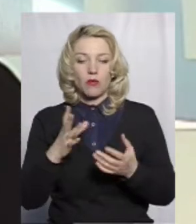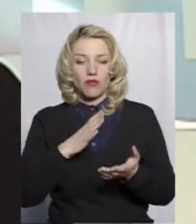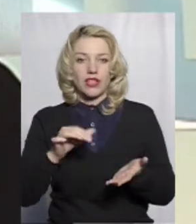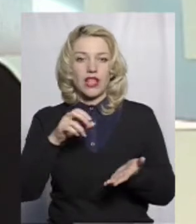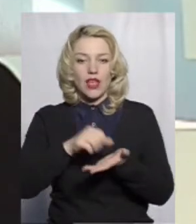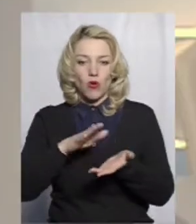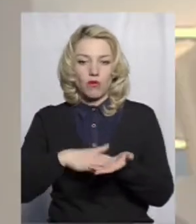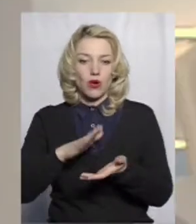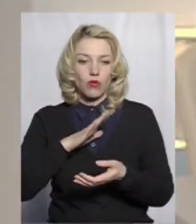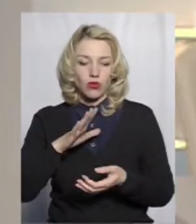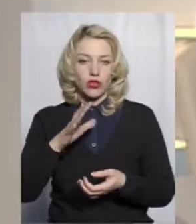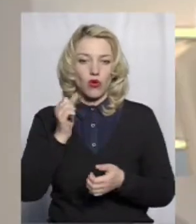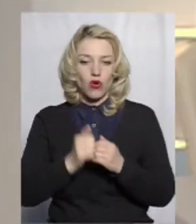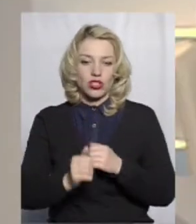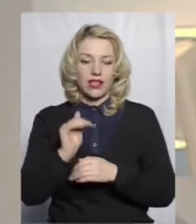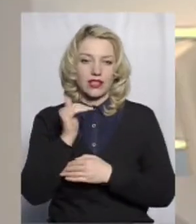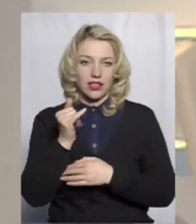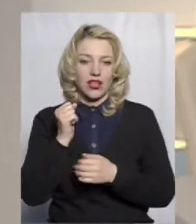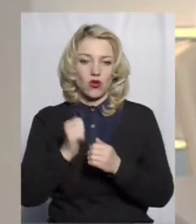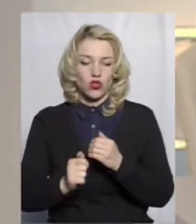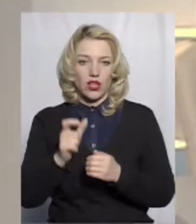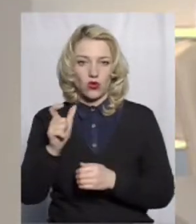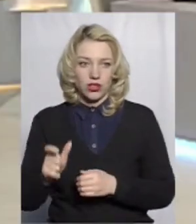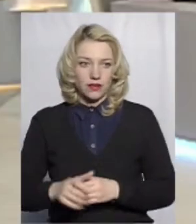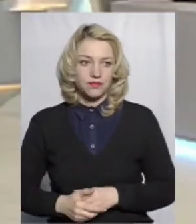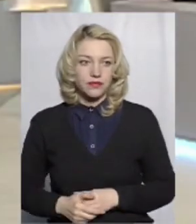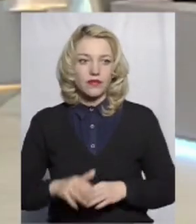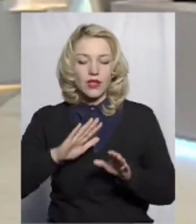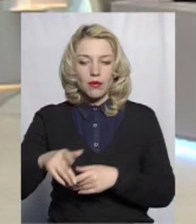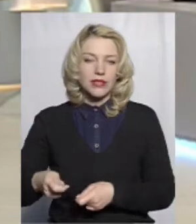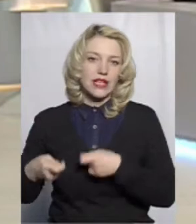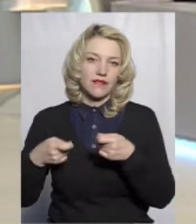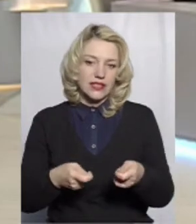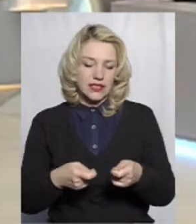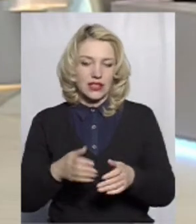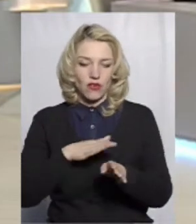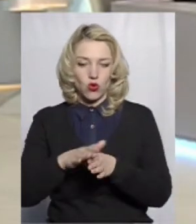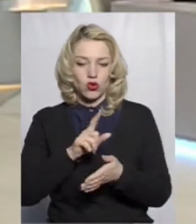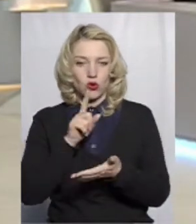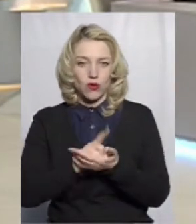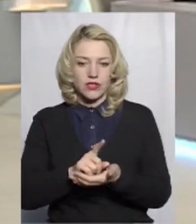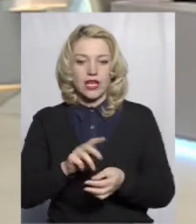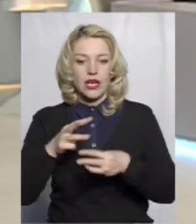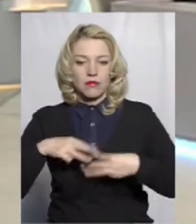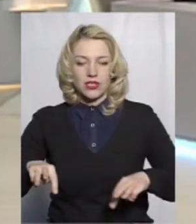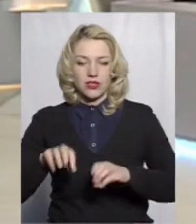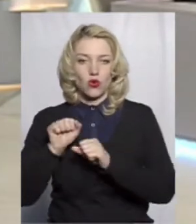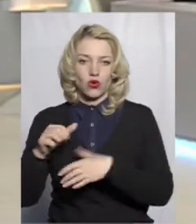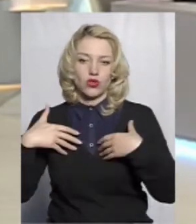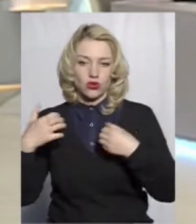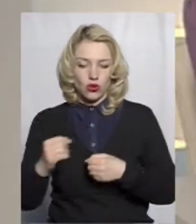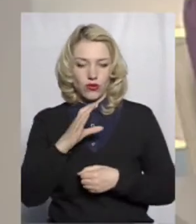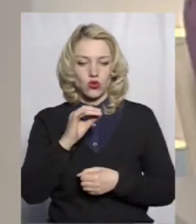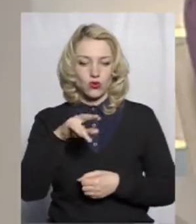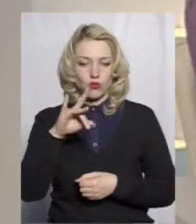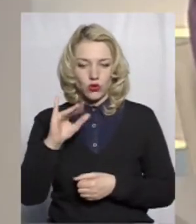дитина. Пані Валентино, після візиту виконуючого обов'язки міністра охорони здоров'я Уляни Супрун, освітяни з медиками